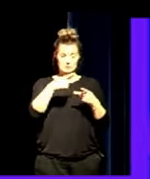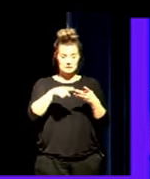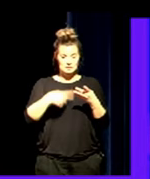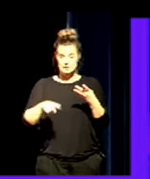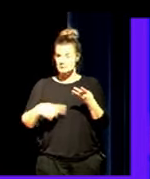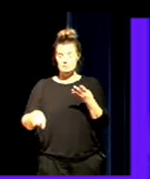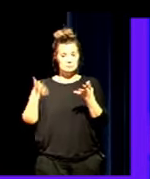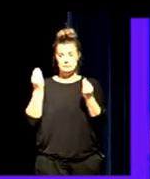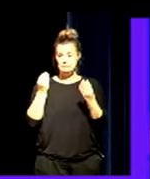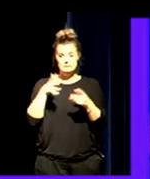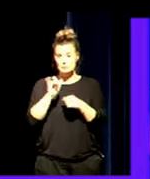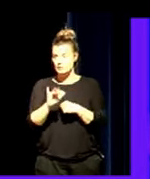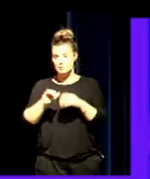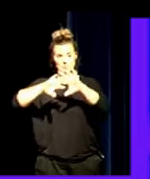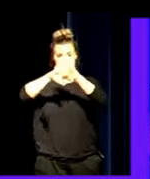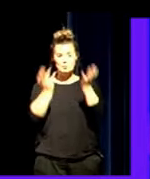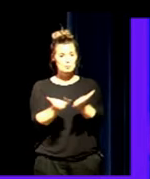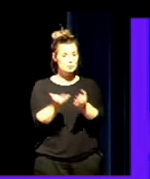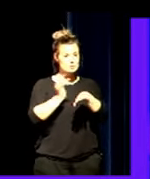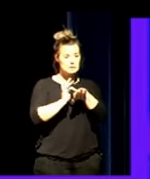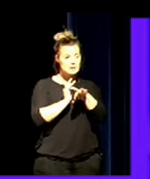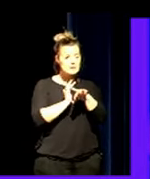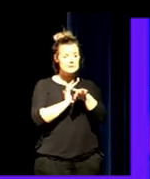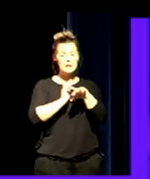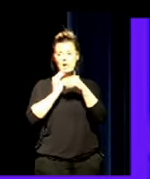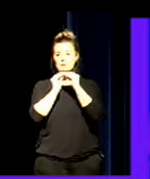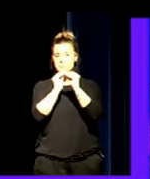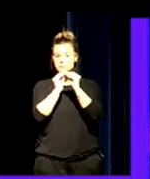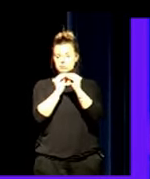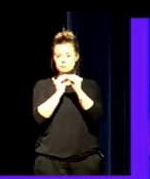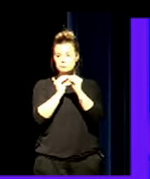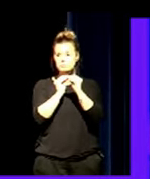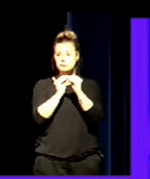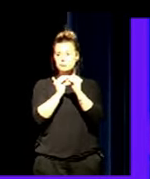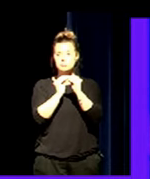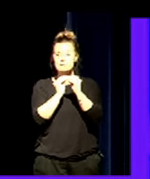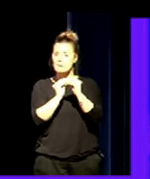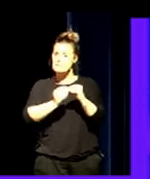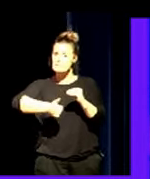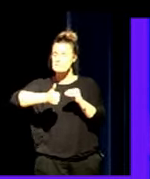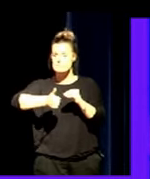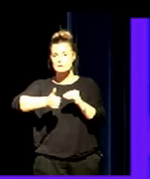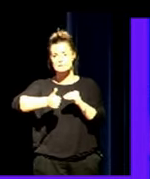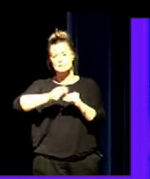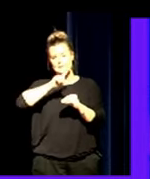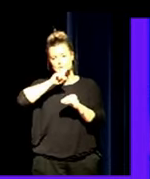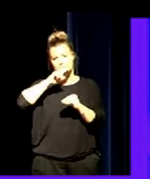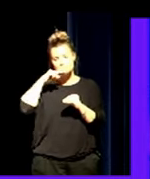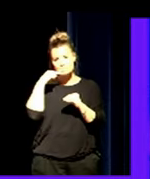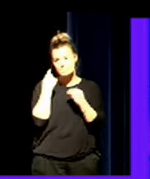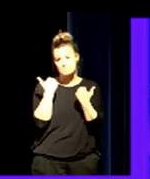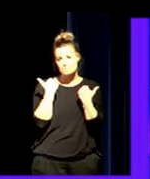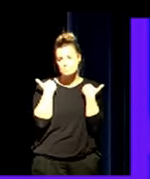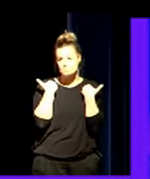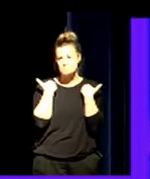dutena, mundu digitala, asko zaberen, ale batetik dugat mingarriagoa dena, adibidez, identitate kasu baten buruz